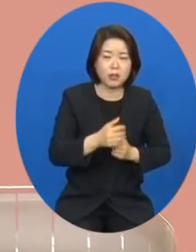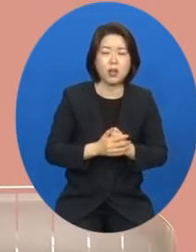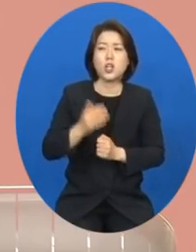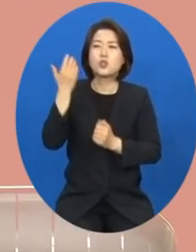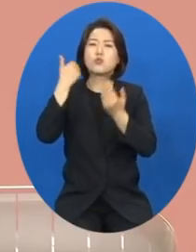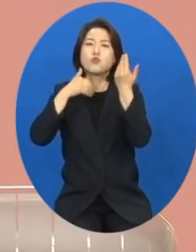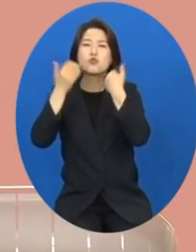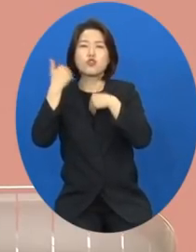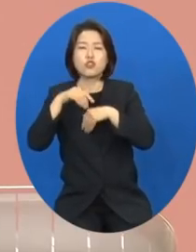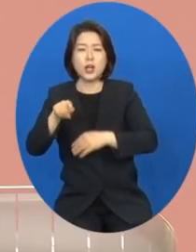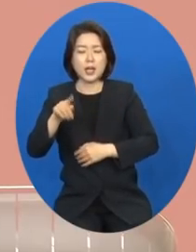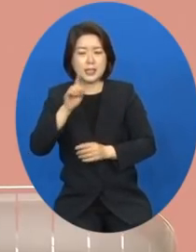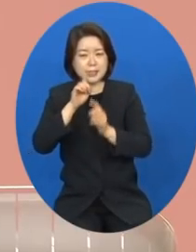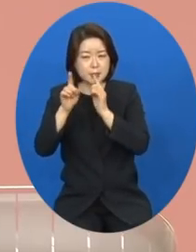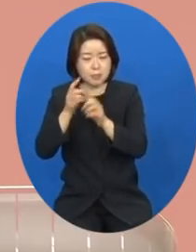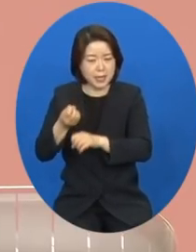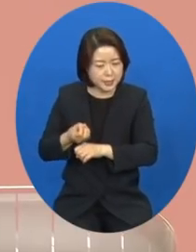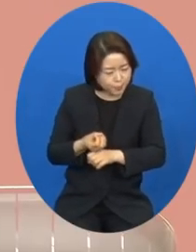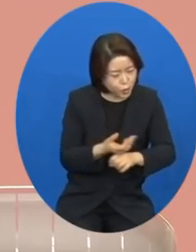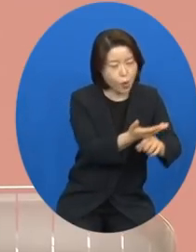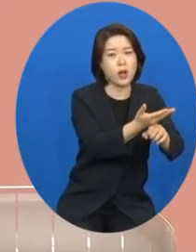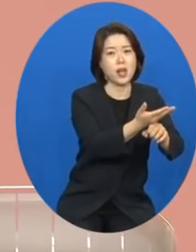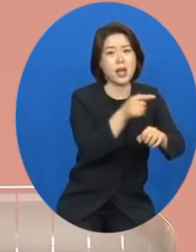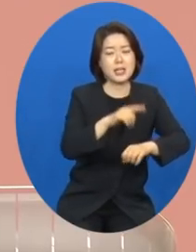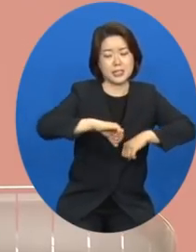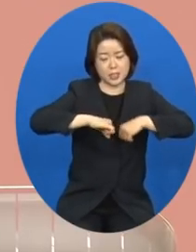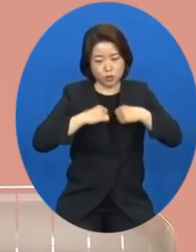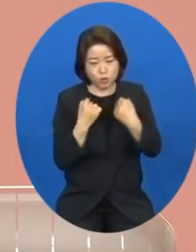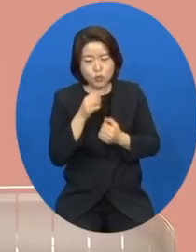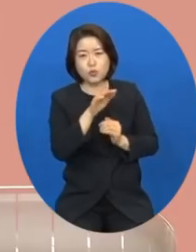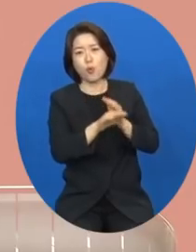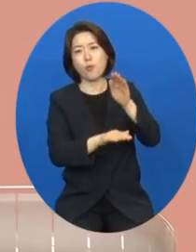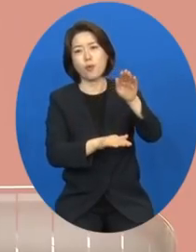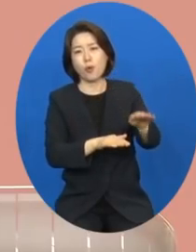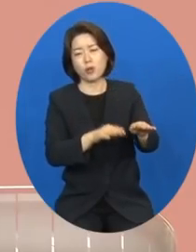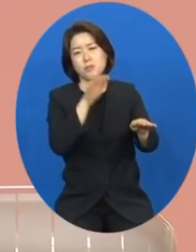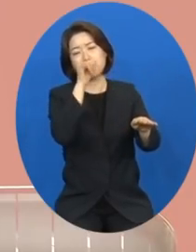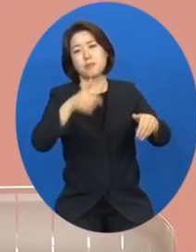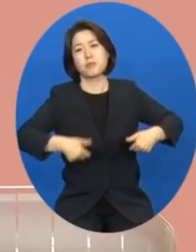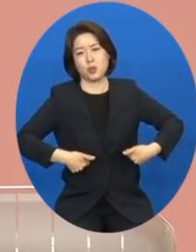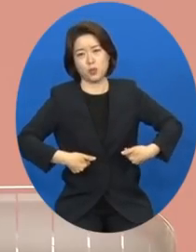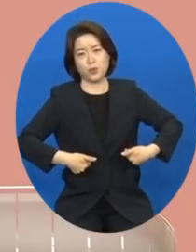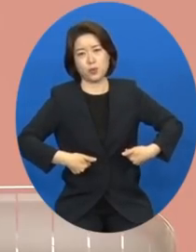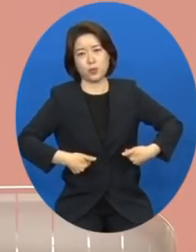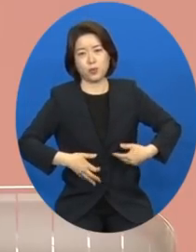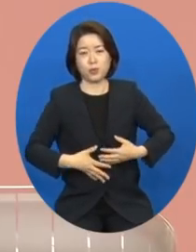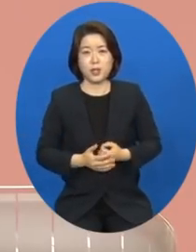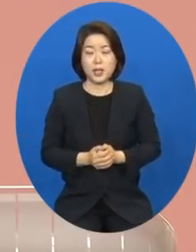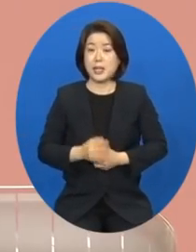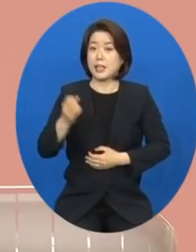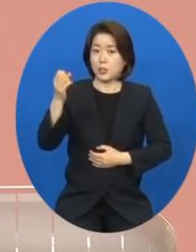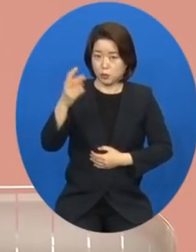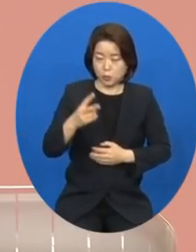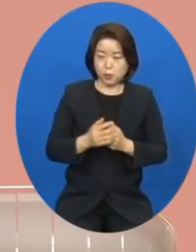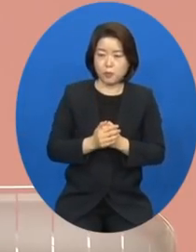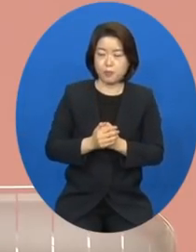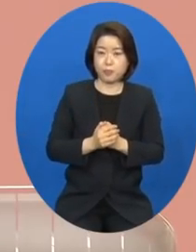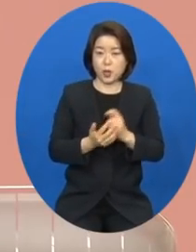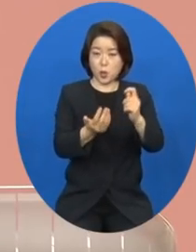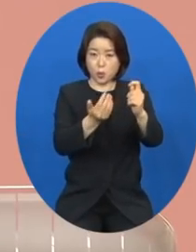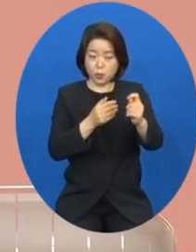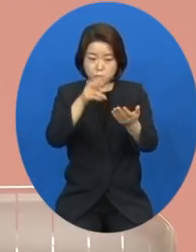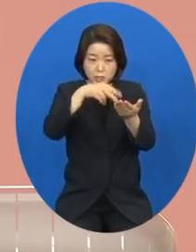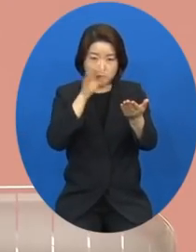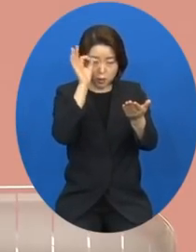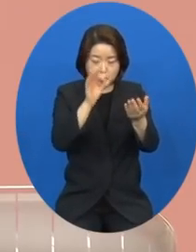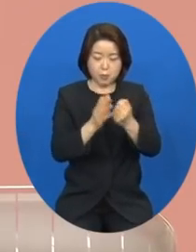그 말씀을 전해야 하는 그 순종의 발걸음을 내딛어 된다고 말씀 하지요 또한 고리는 전체를 거 보면